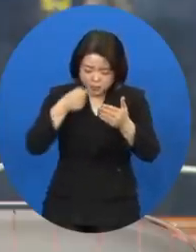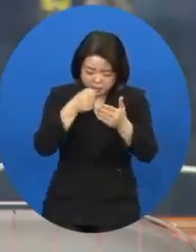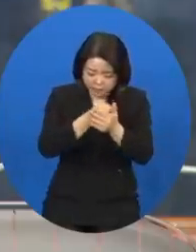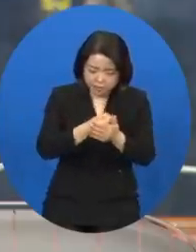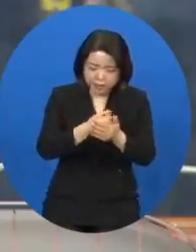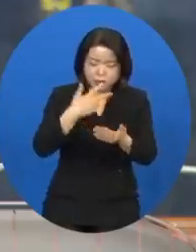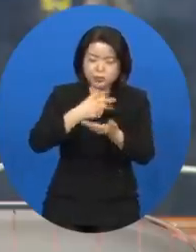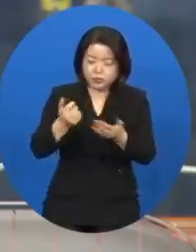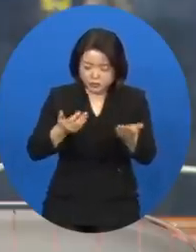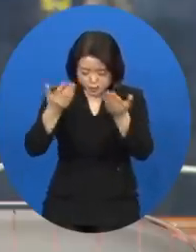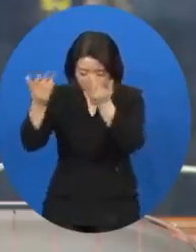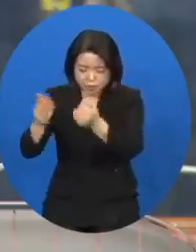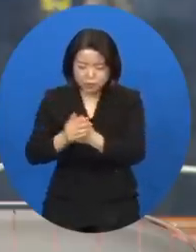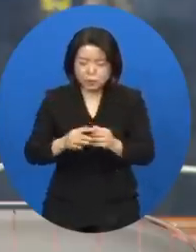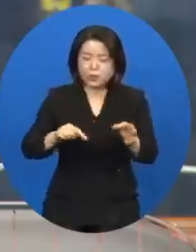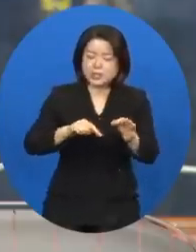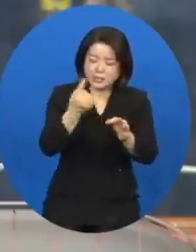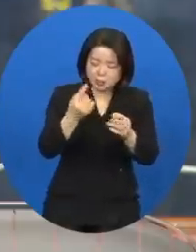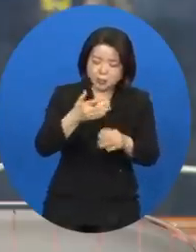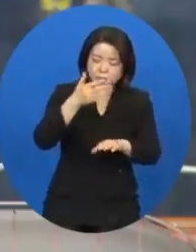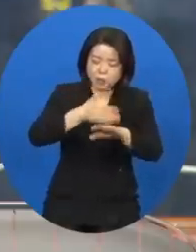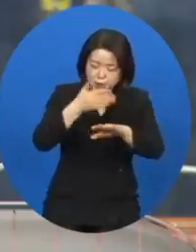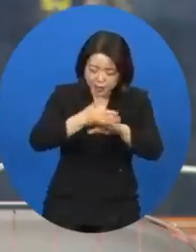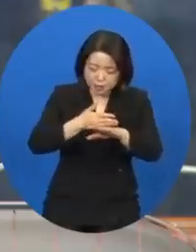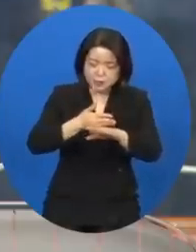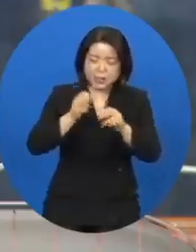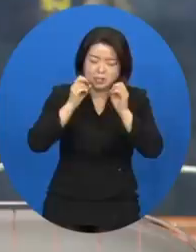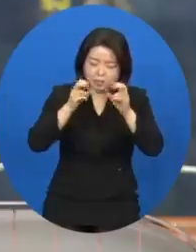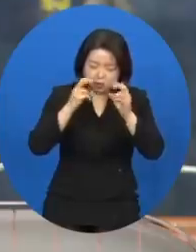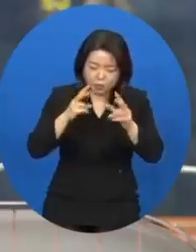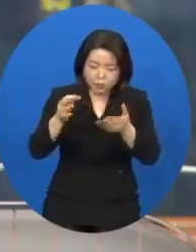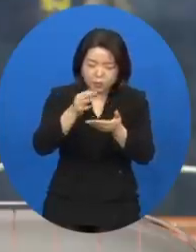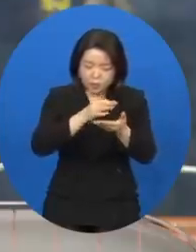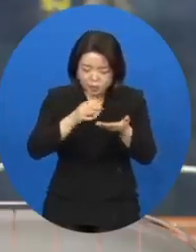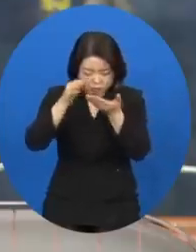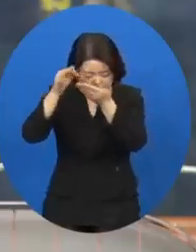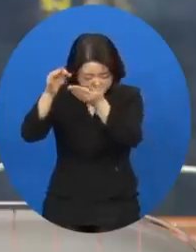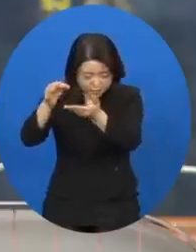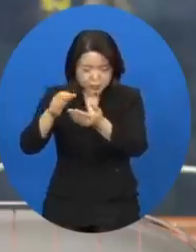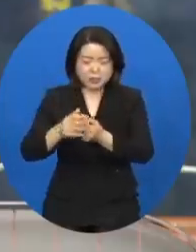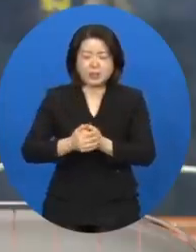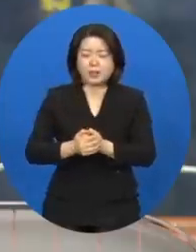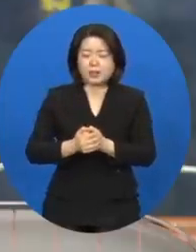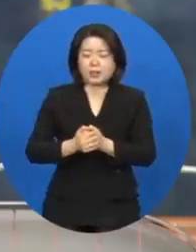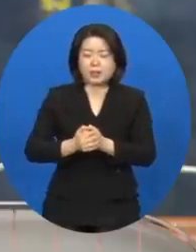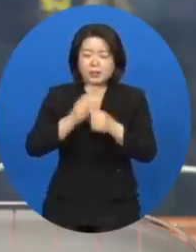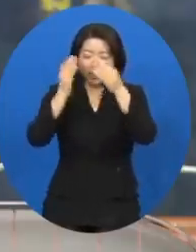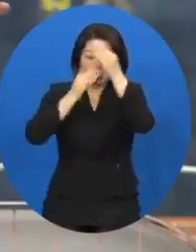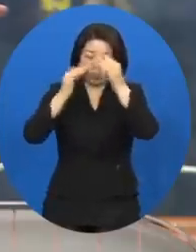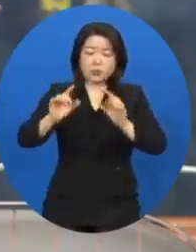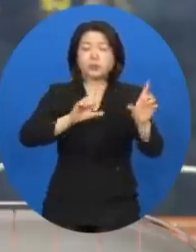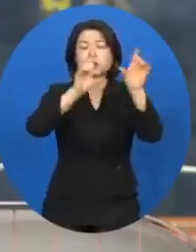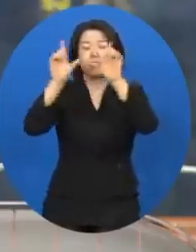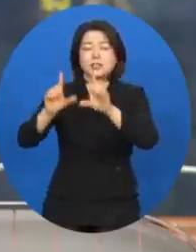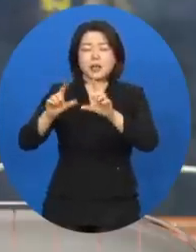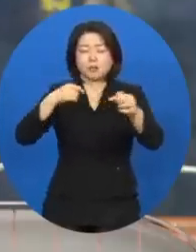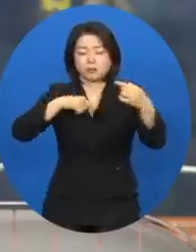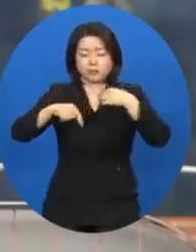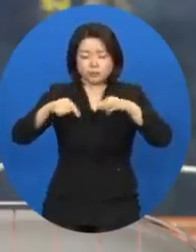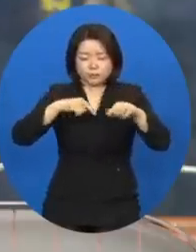봉헌하고 십일조와 감사헌금 성경금을 주님께 드립니다. 성도들의 삶을